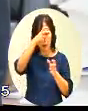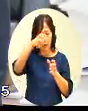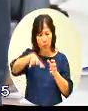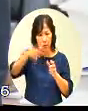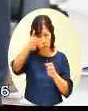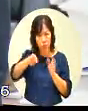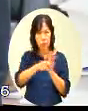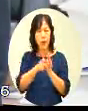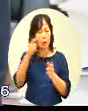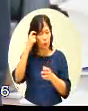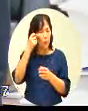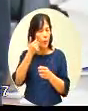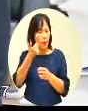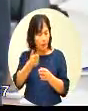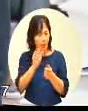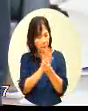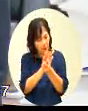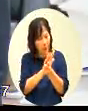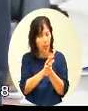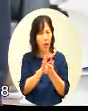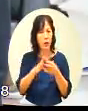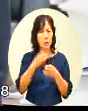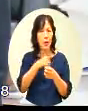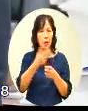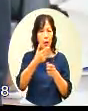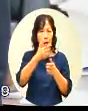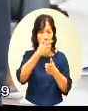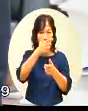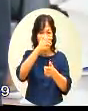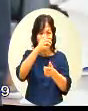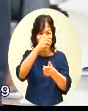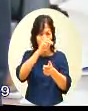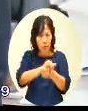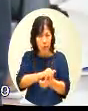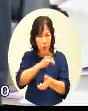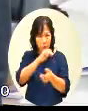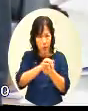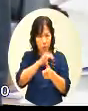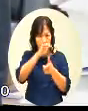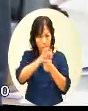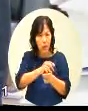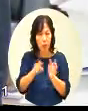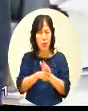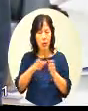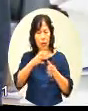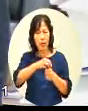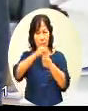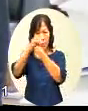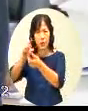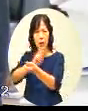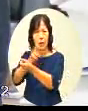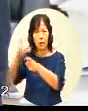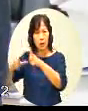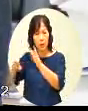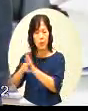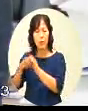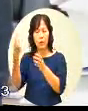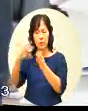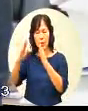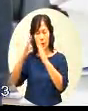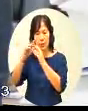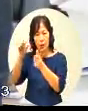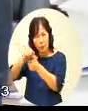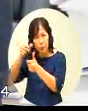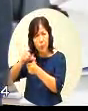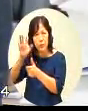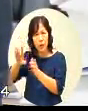而且非常的体贴，从他六龟然后调到我们的林园，林园就近，他家又住在五甲，还有